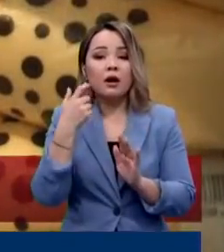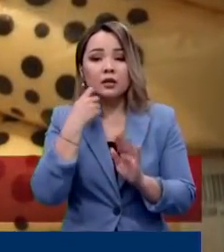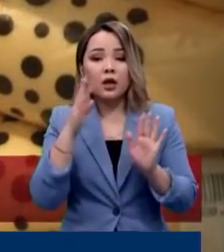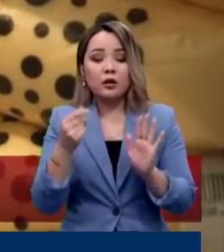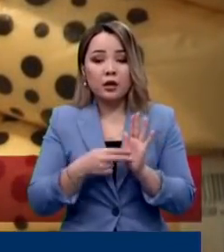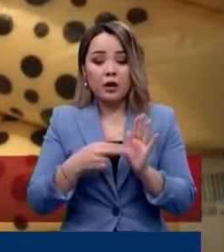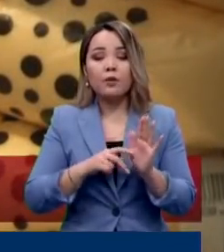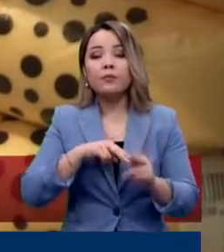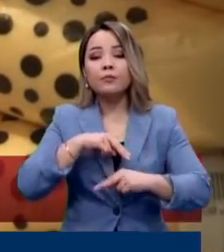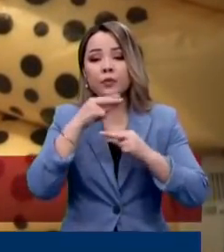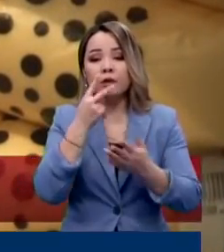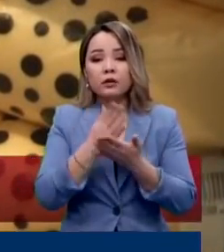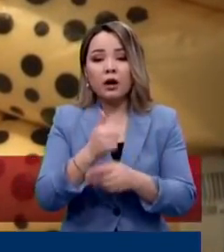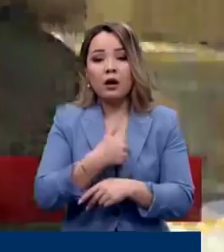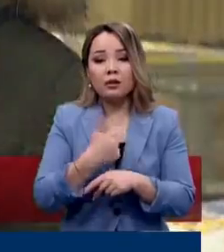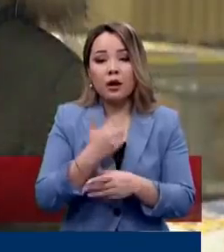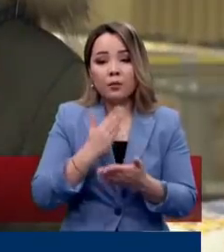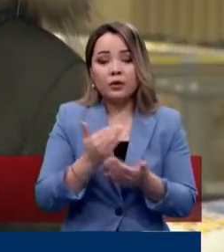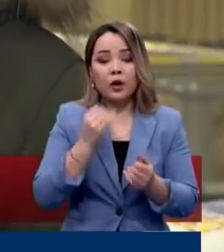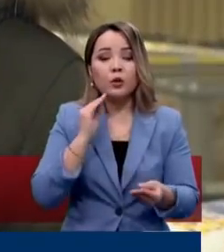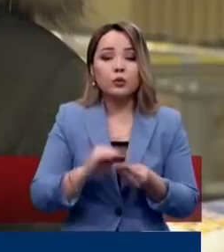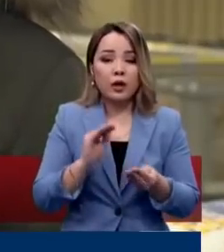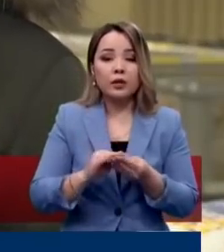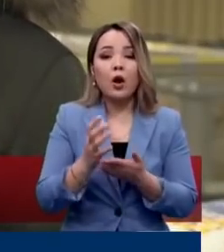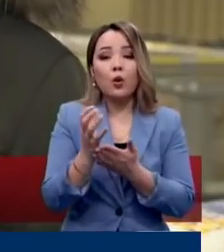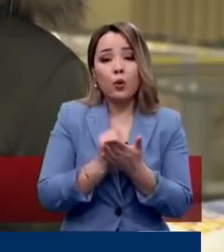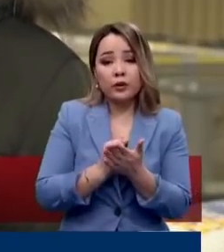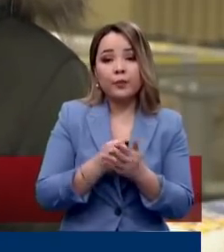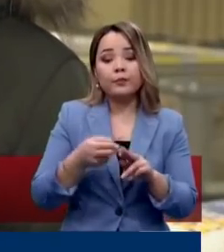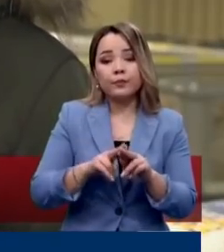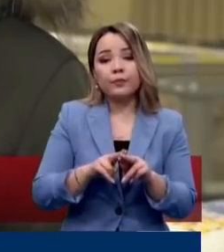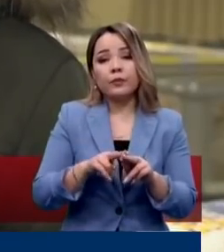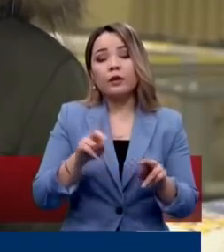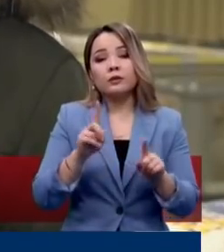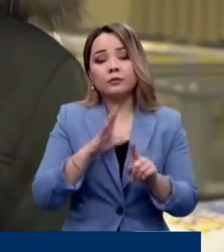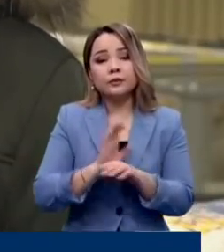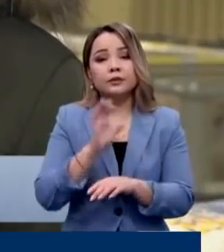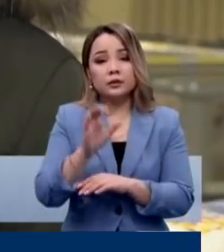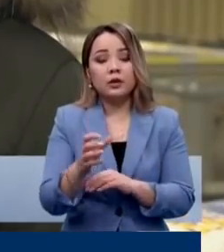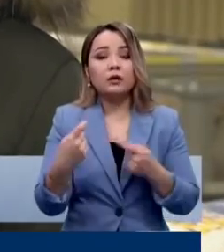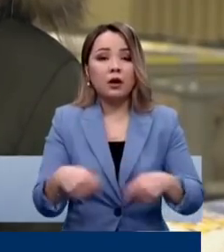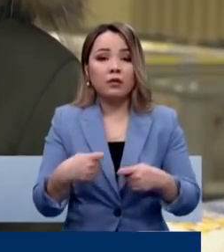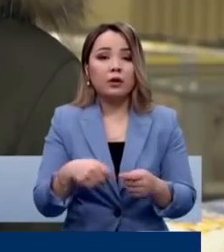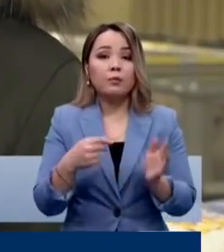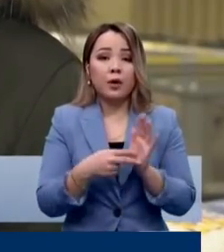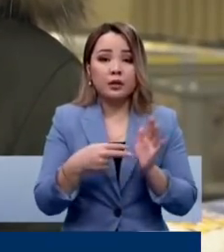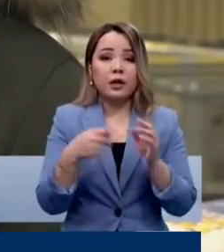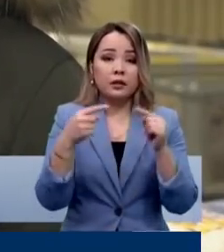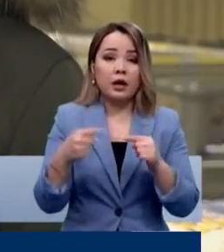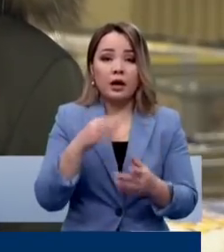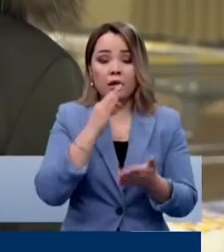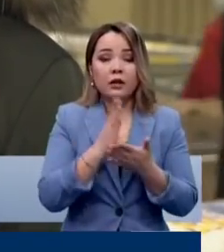ғана басты назарда ұстауда. Тұрақтандыру қорынан жіберілген тауар бағасы, біз нақты айтып